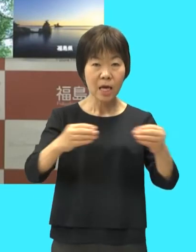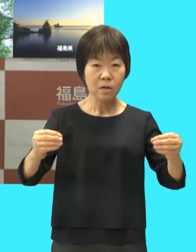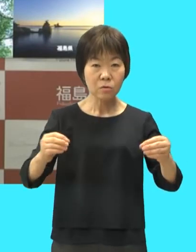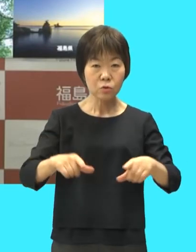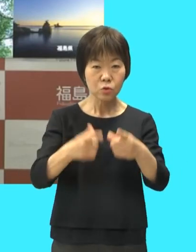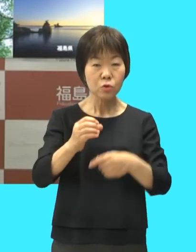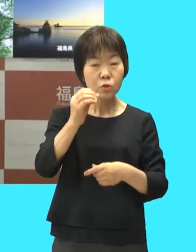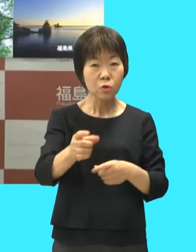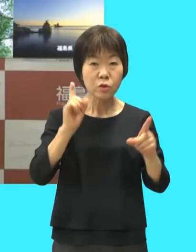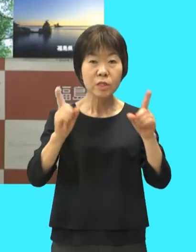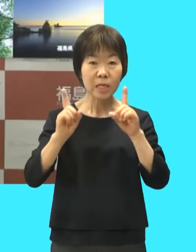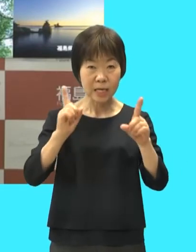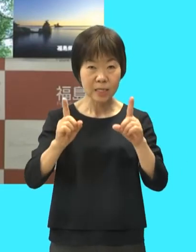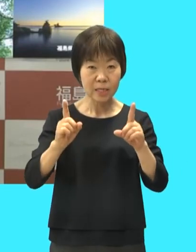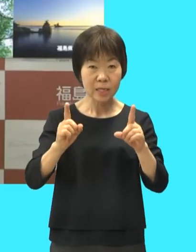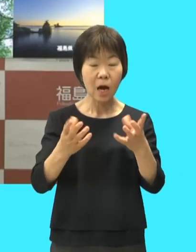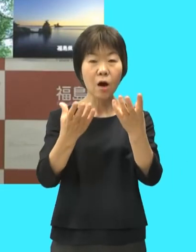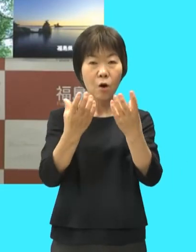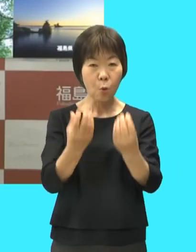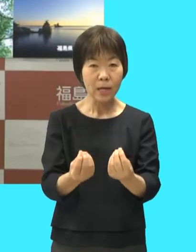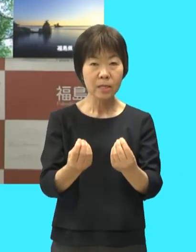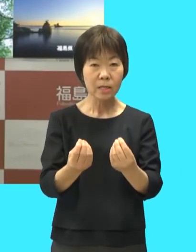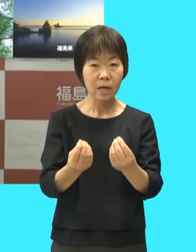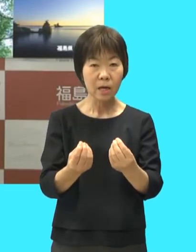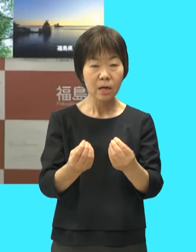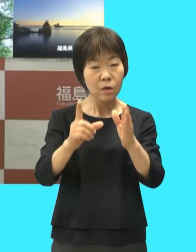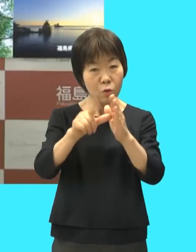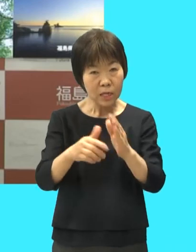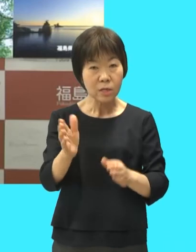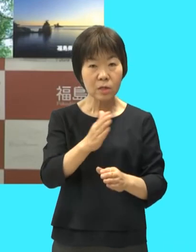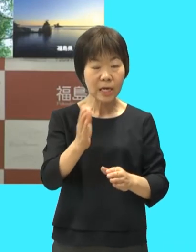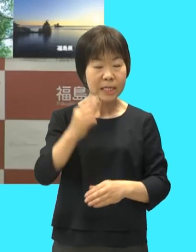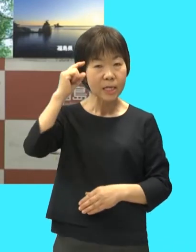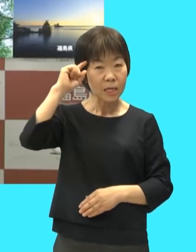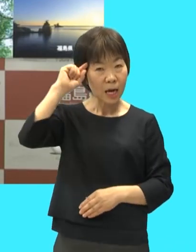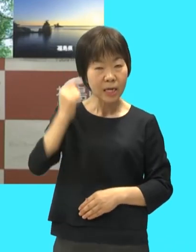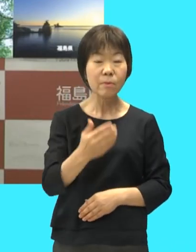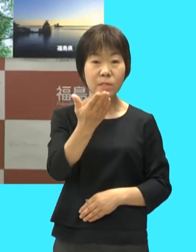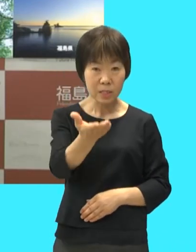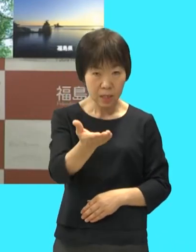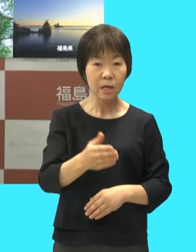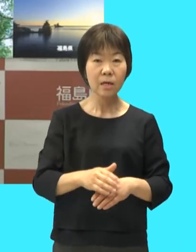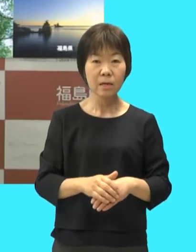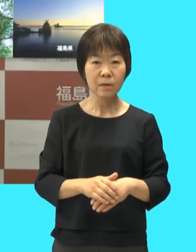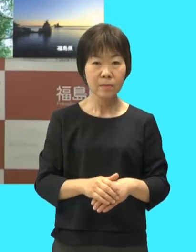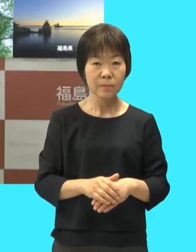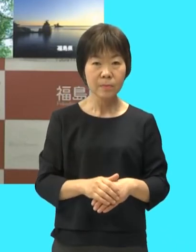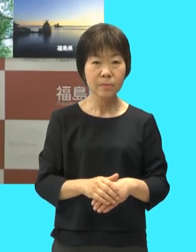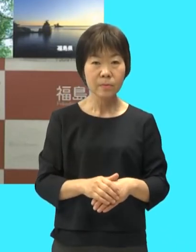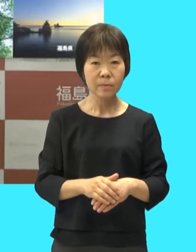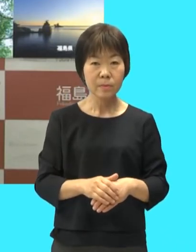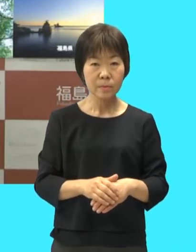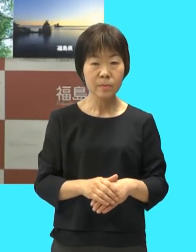樹会、植樹祭、そういったものが終わっった時期ぐらいにというふうに考えていらっしゃるんでしょうか。ちょっとこだわってすみません